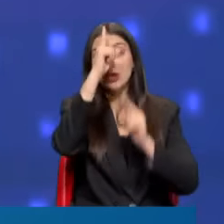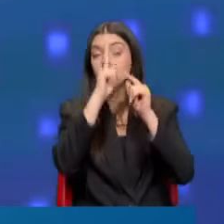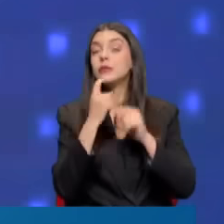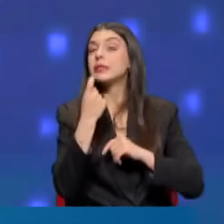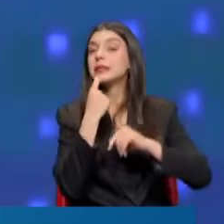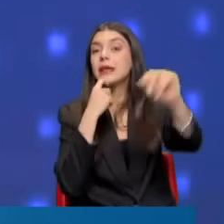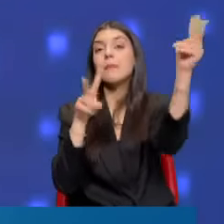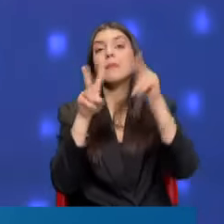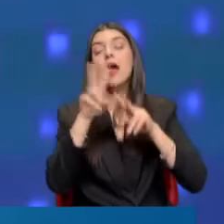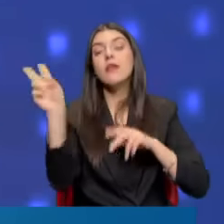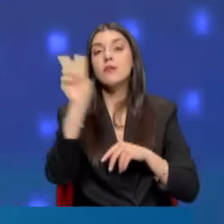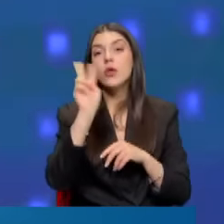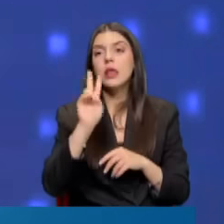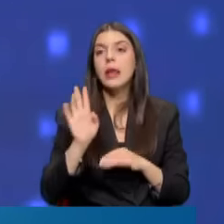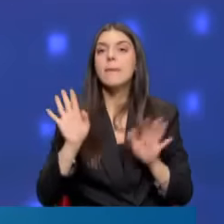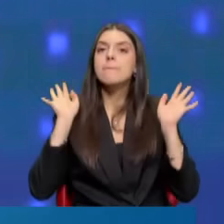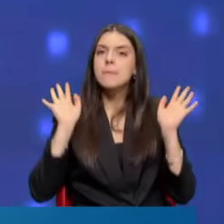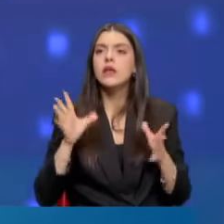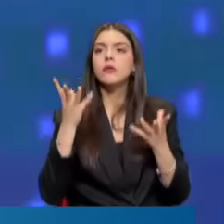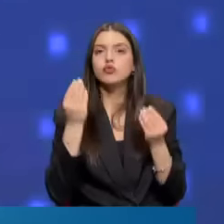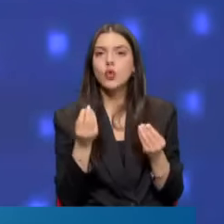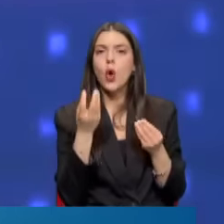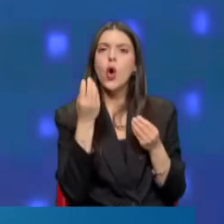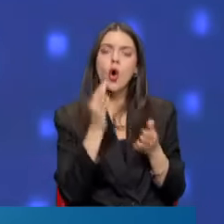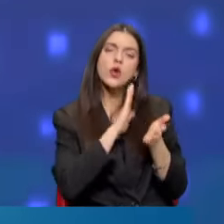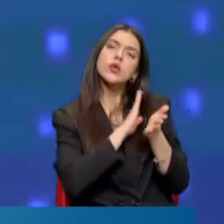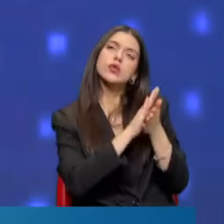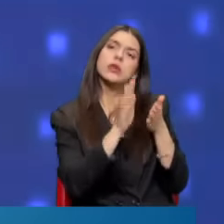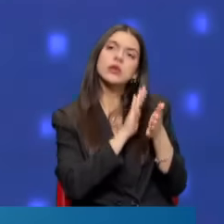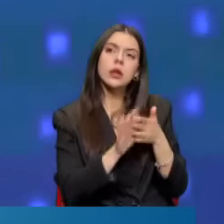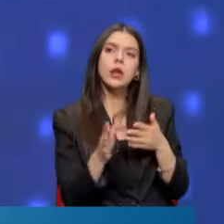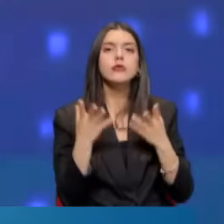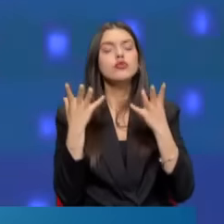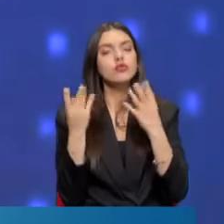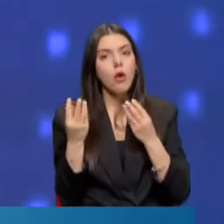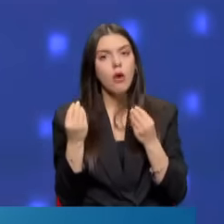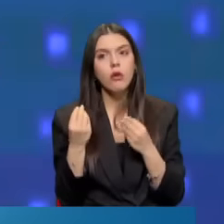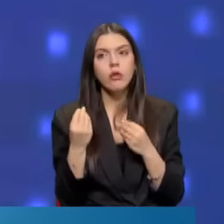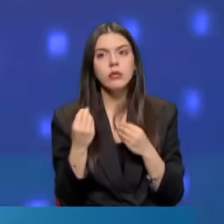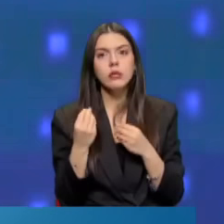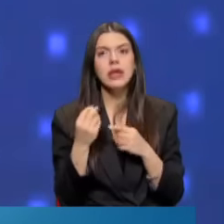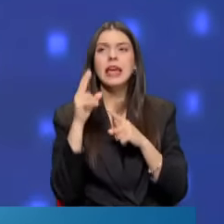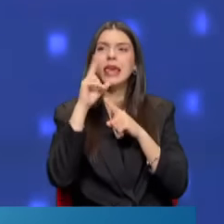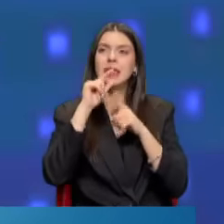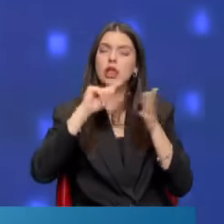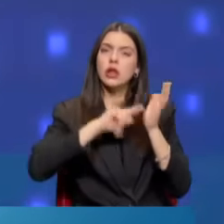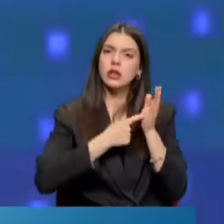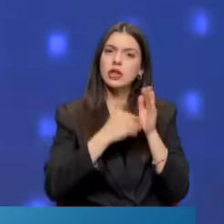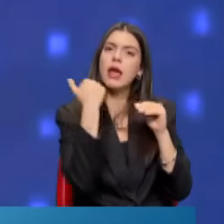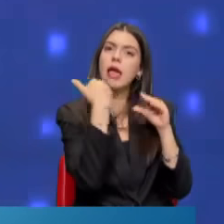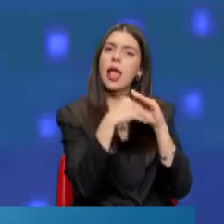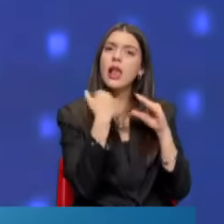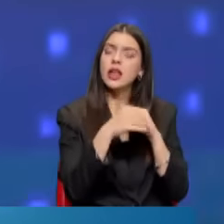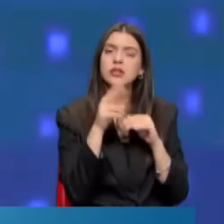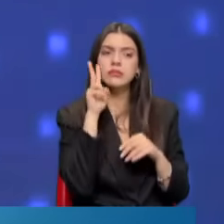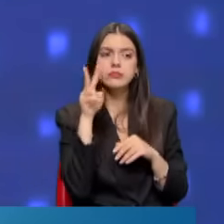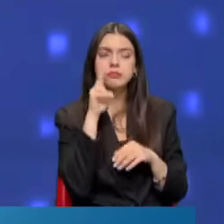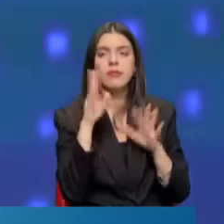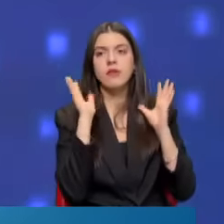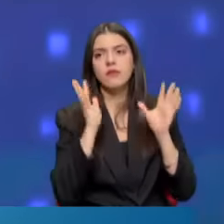modeli maalesef çok yüzeysel çok ideolojik eleştirilerle karşı